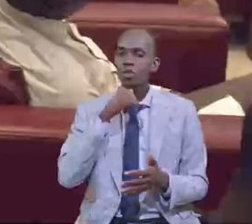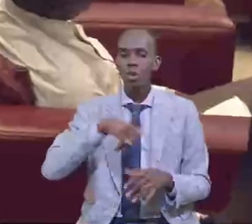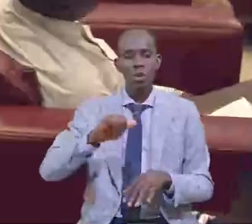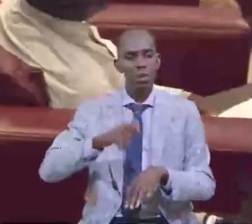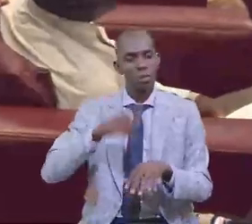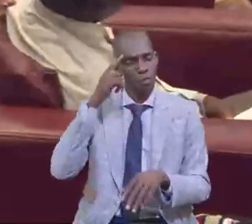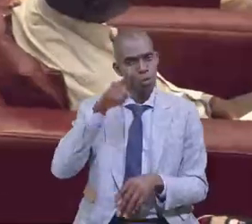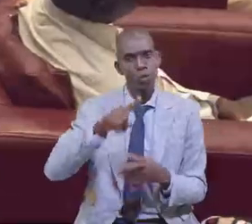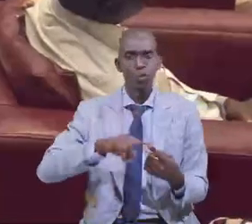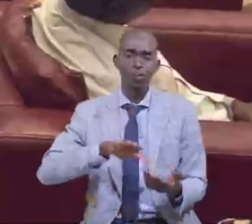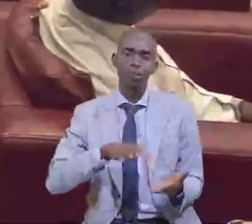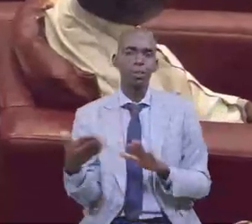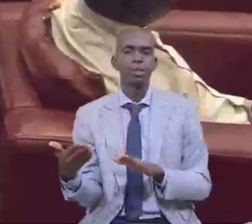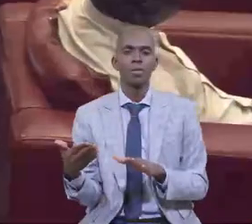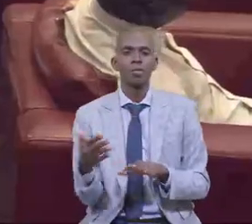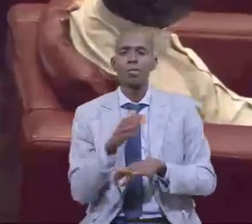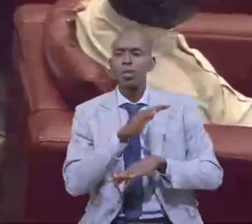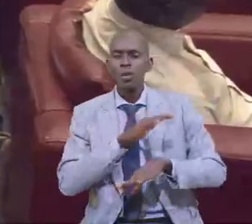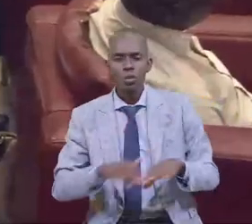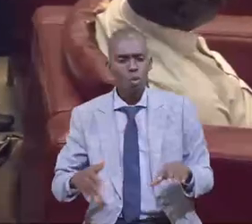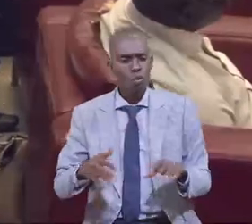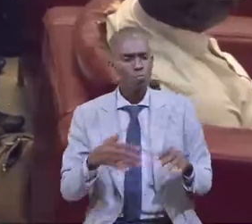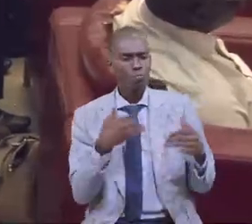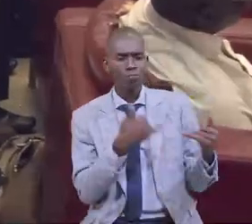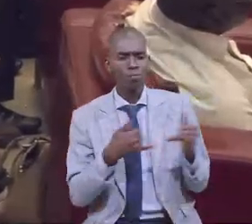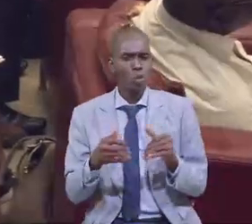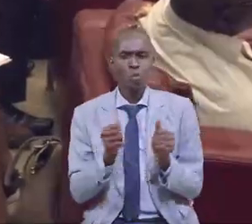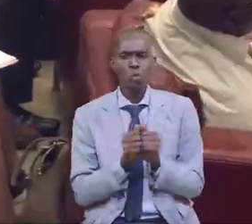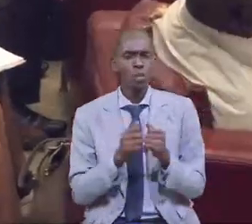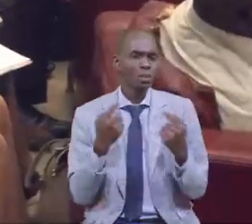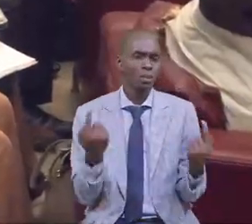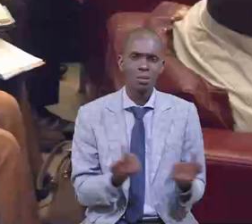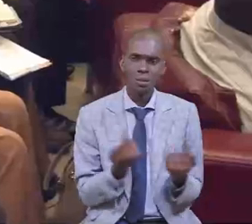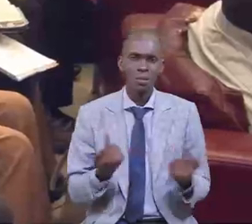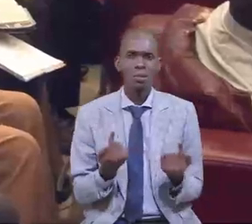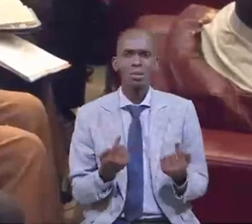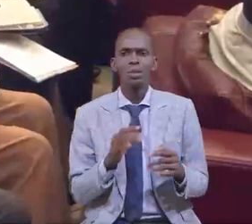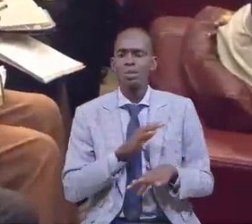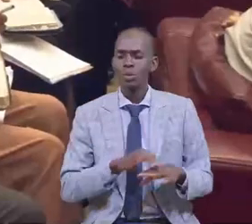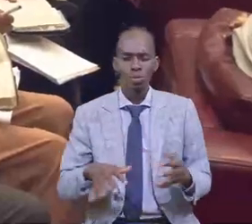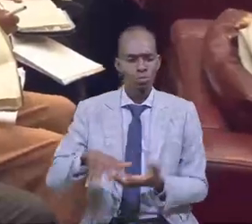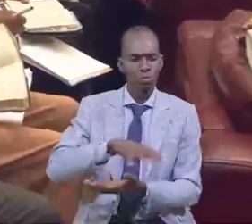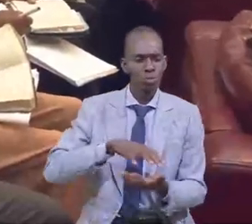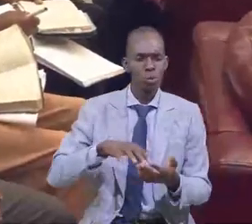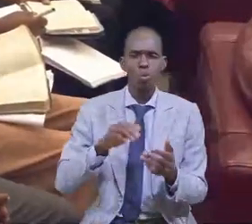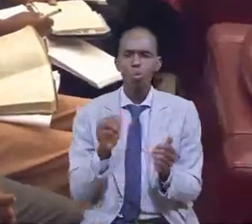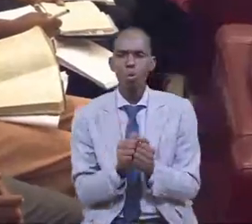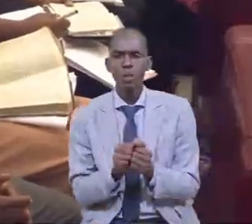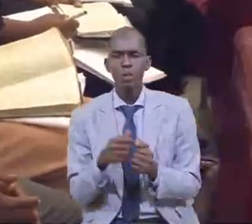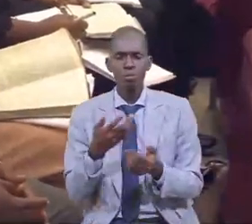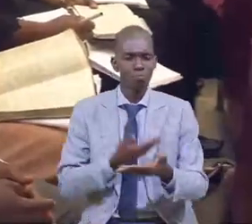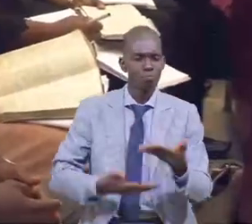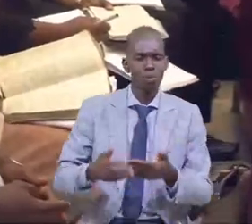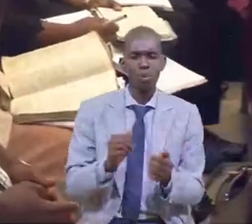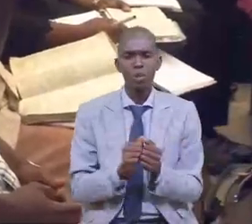Ce n'est pas l'heure pour vous de mourir. Faut pas vous mêler à la méchanceté,